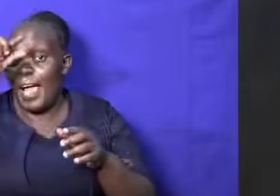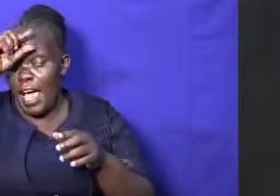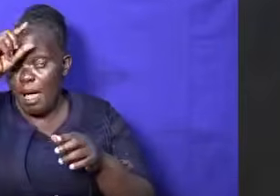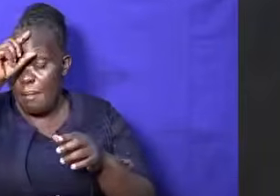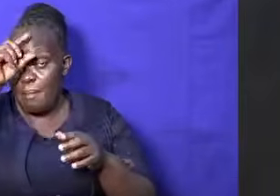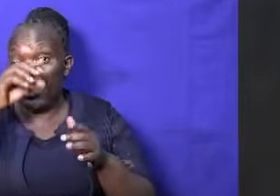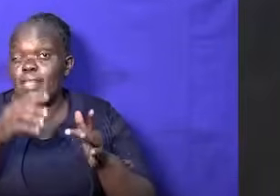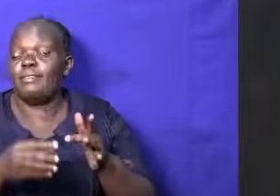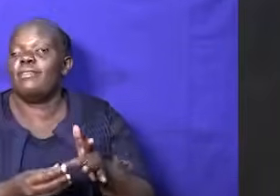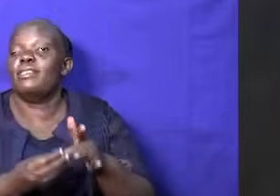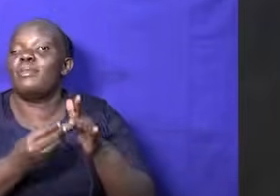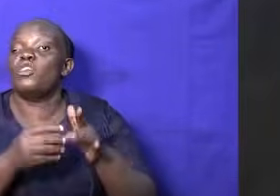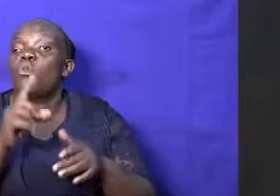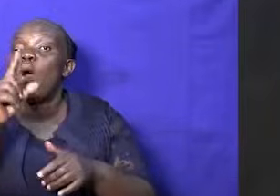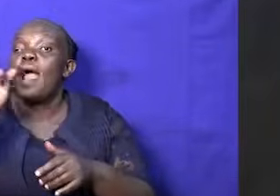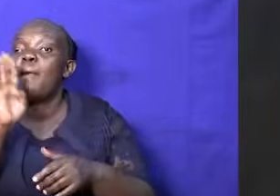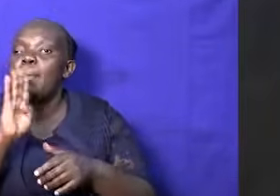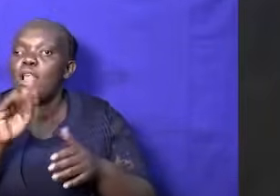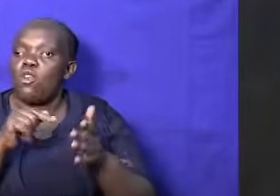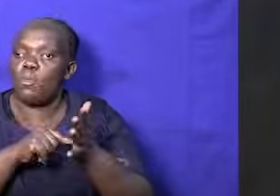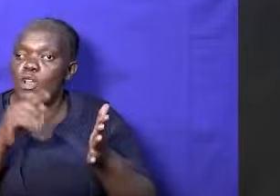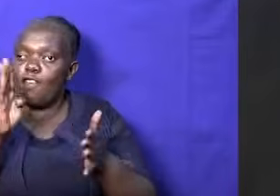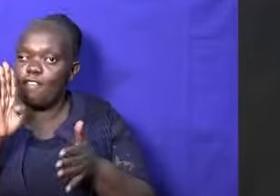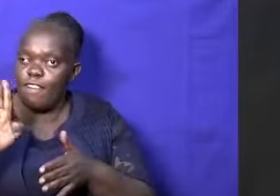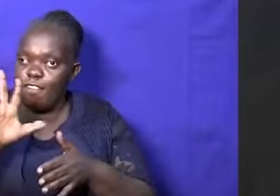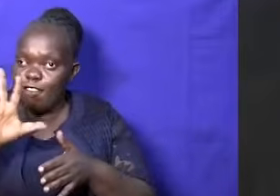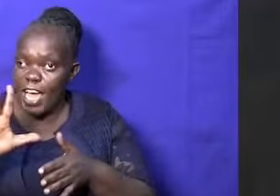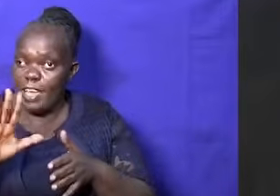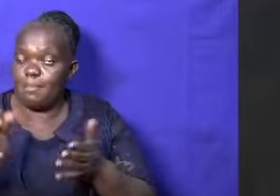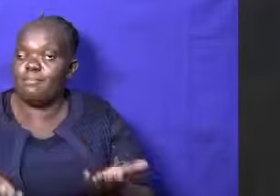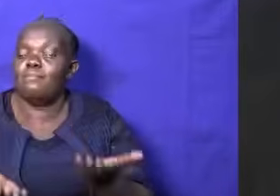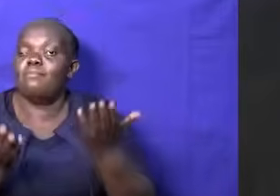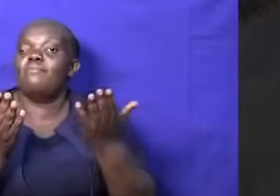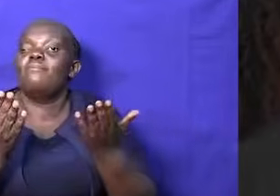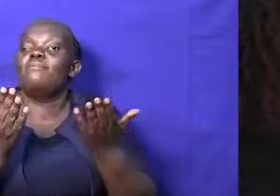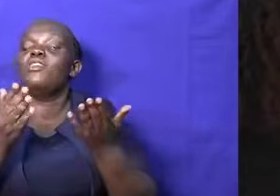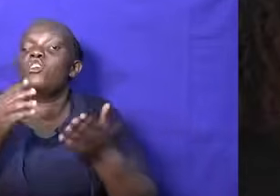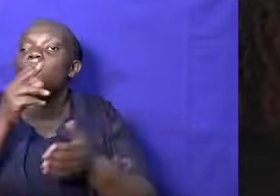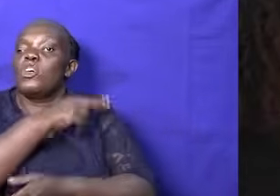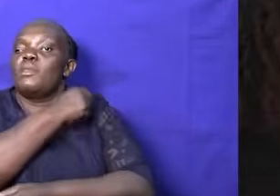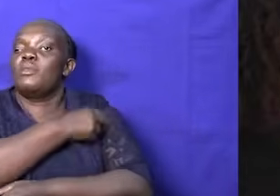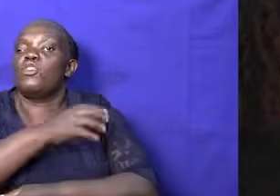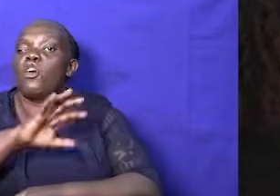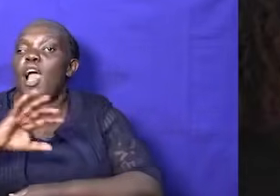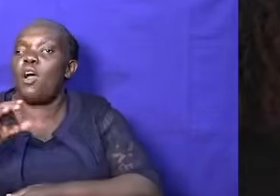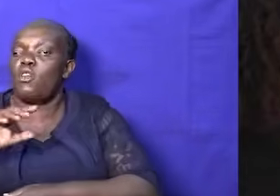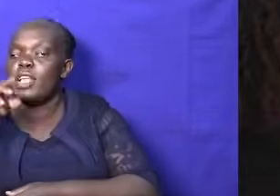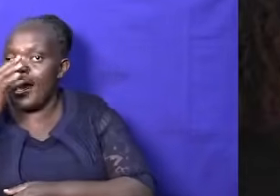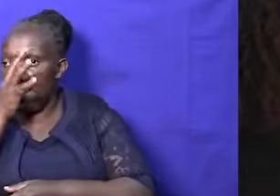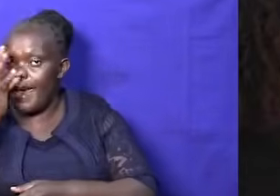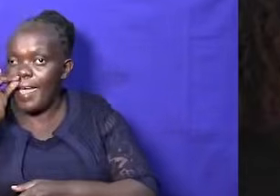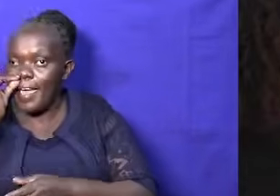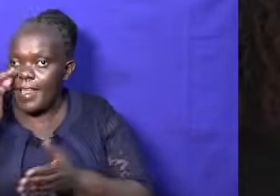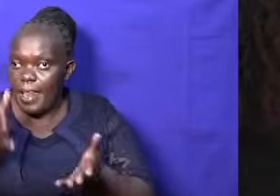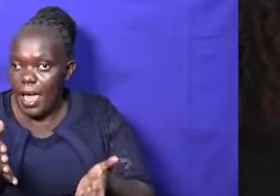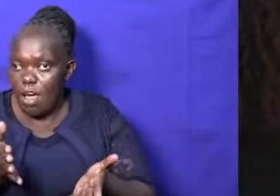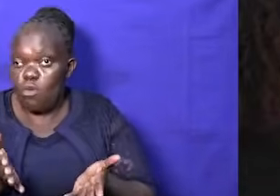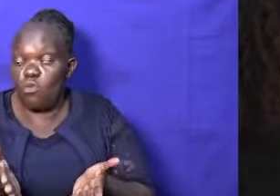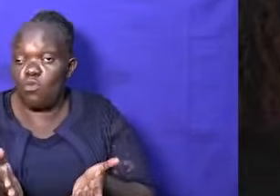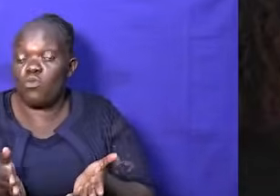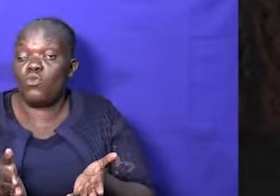Serikali imetenga shilingi bilioni 1.5 kuboresha hospitali za kaunti ya Nyeri kwa miundombinu ya kisasa.